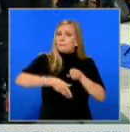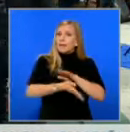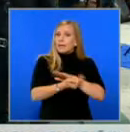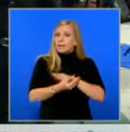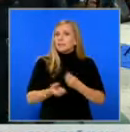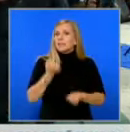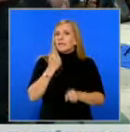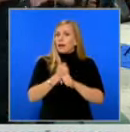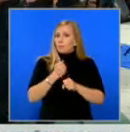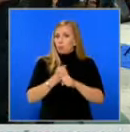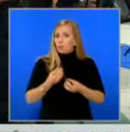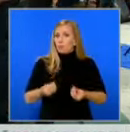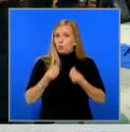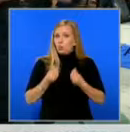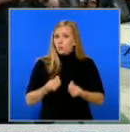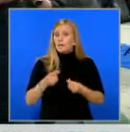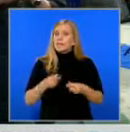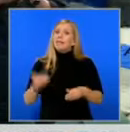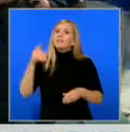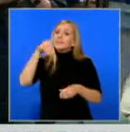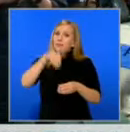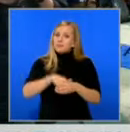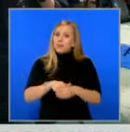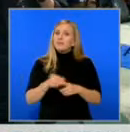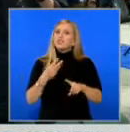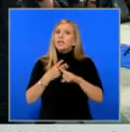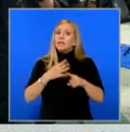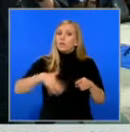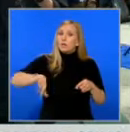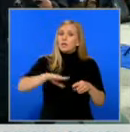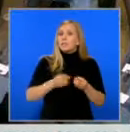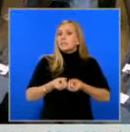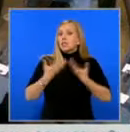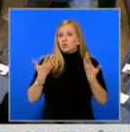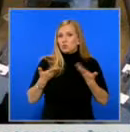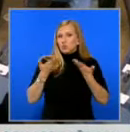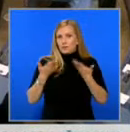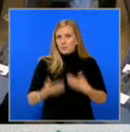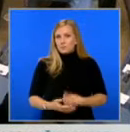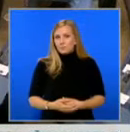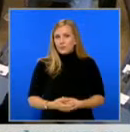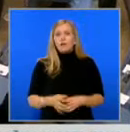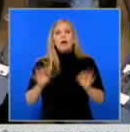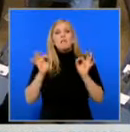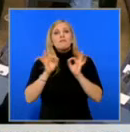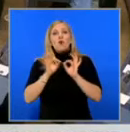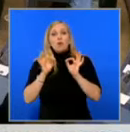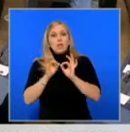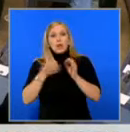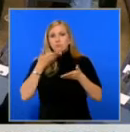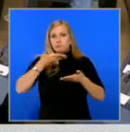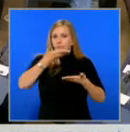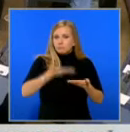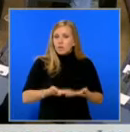пример на българия румъния показва че те трябва да са вътре в шенгенското пространство за да се случи това в речта си фон делайн обвърза